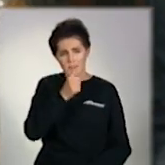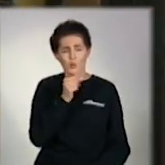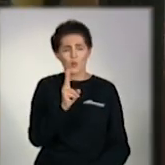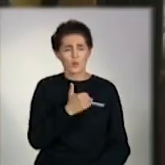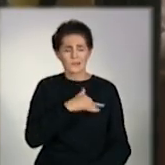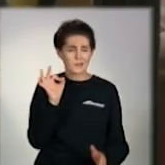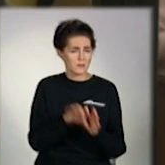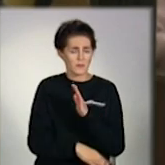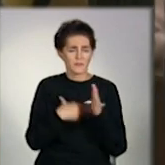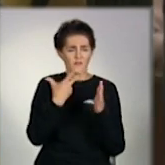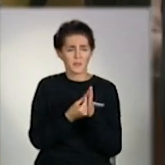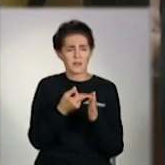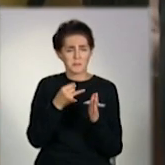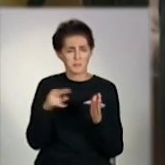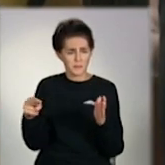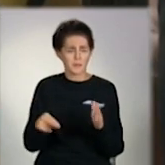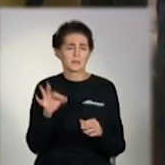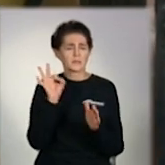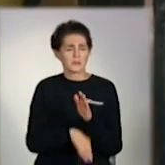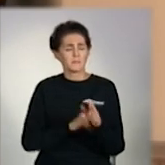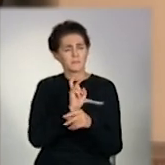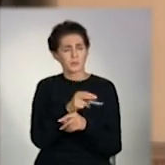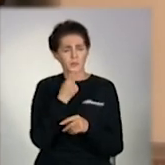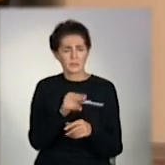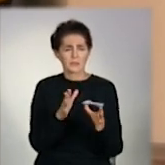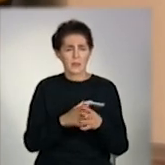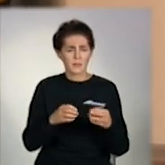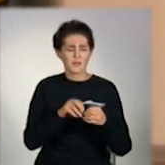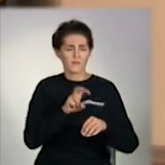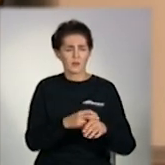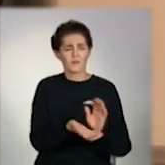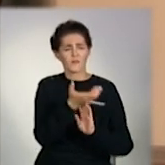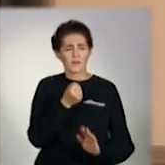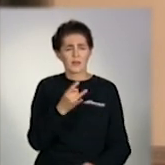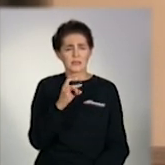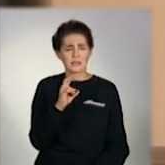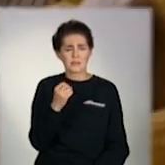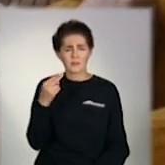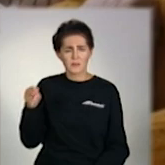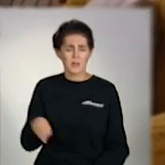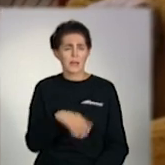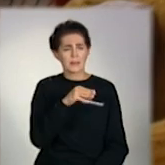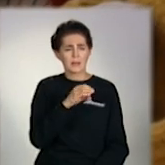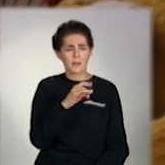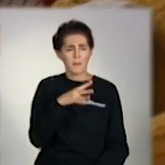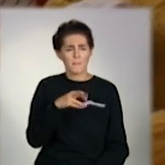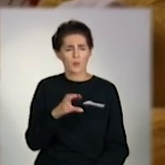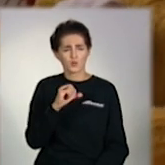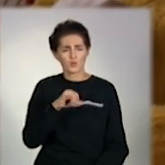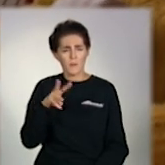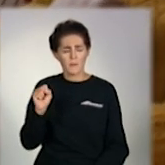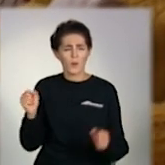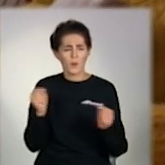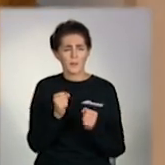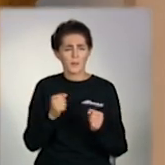зараз імунізуватися від грипу, треба піти до сімейного лікаря. Взяти рецепт, термосумку і одразу до аптеки. Вакцина зберігається у